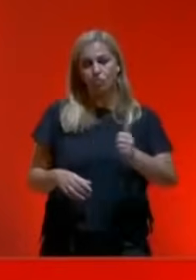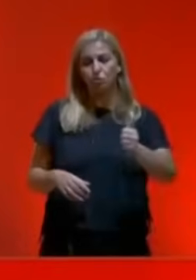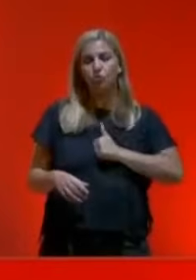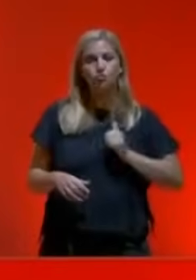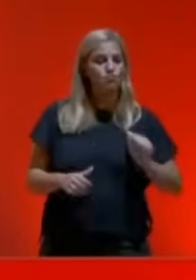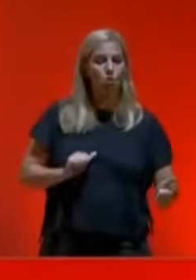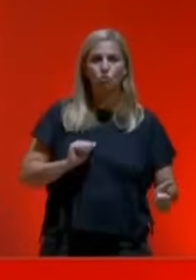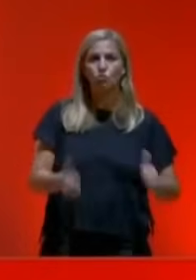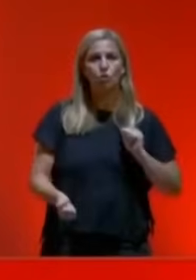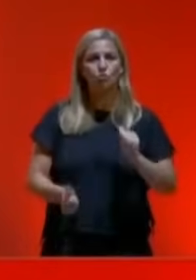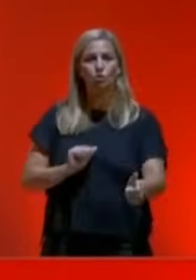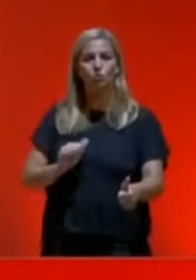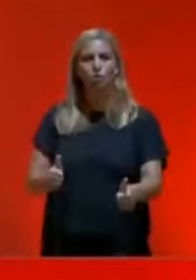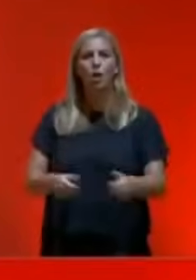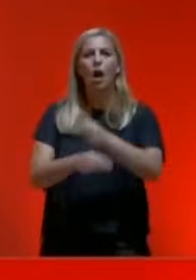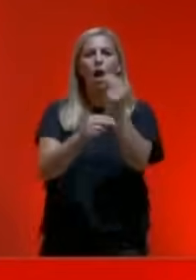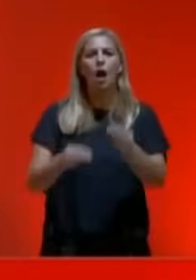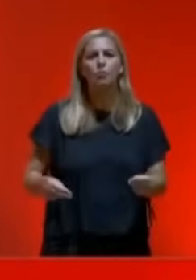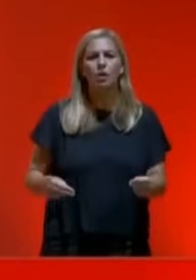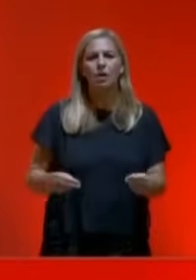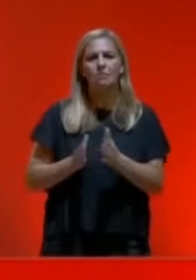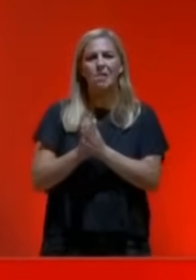οικονομικό κατεστημένο και ο νεποτισμός του.